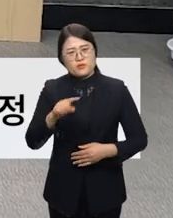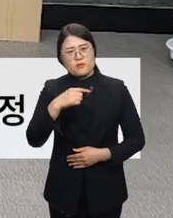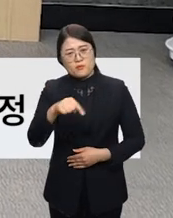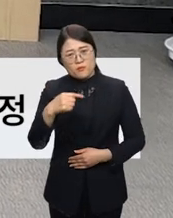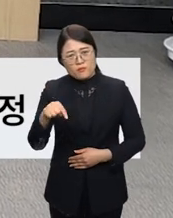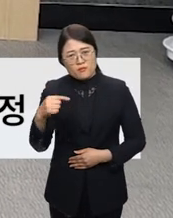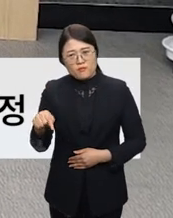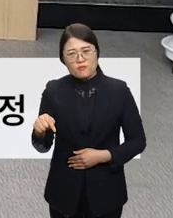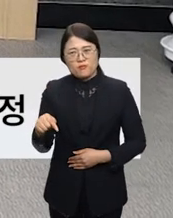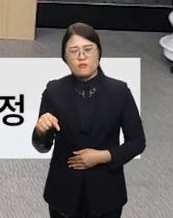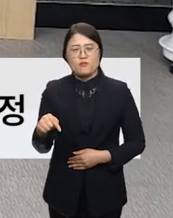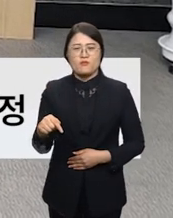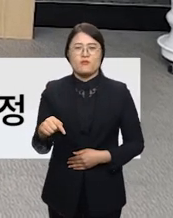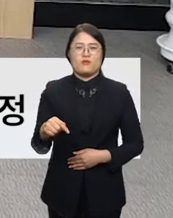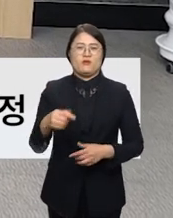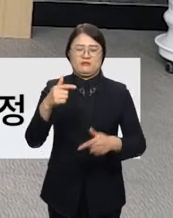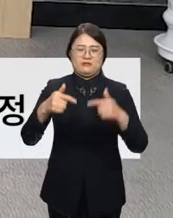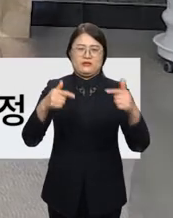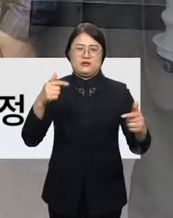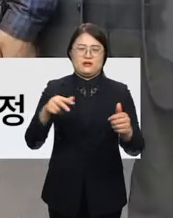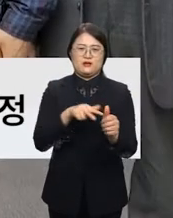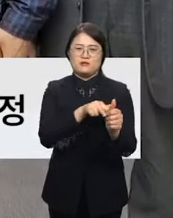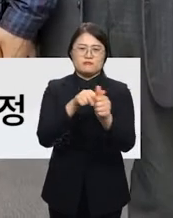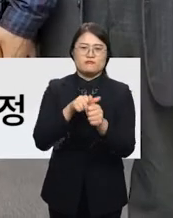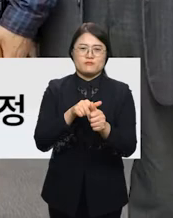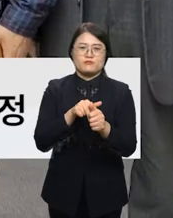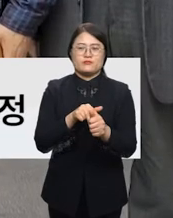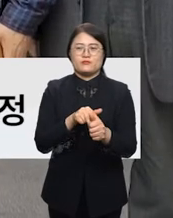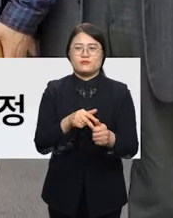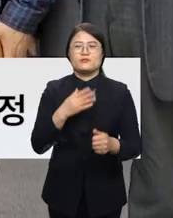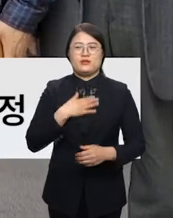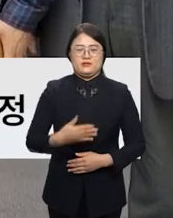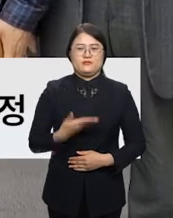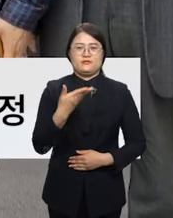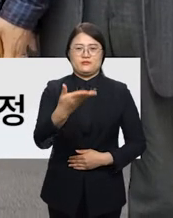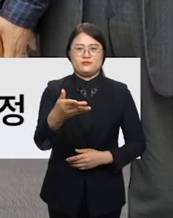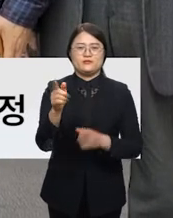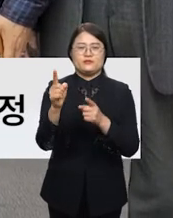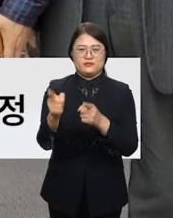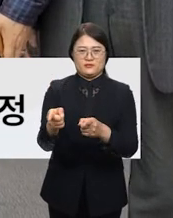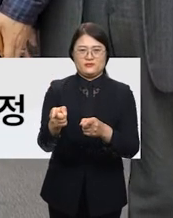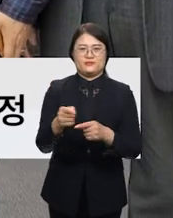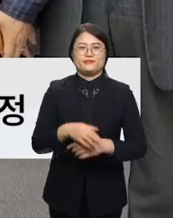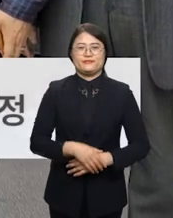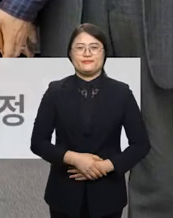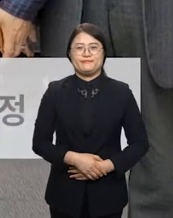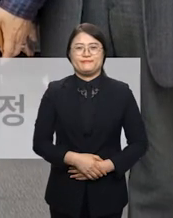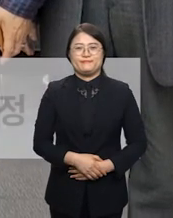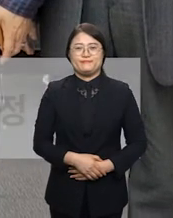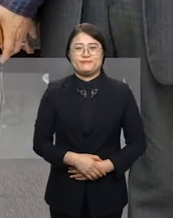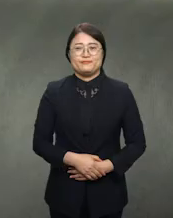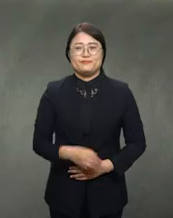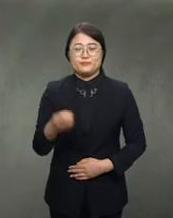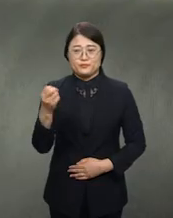있는지를 우리 회장님들에게도 함께 알릴 수 있는 그런 기회를 갖고자 하고요.